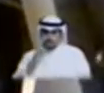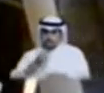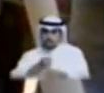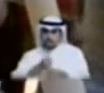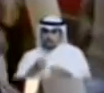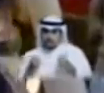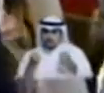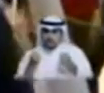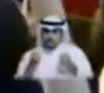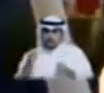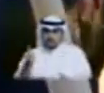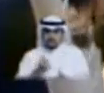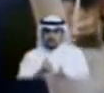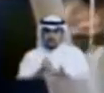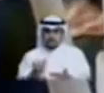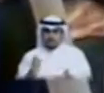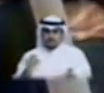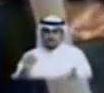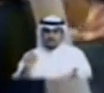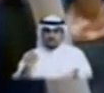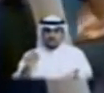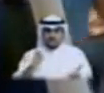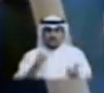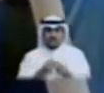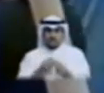الذي يقوم به فريق وزارة الإعلام المشارك